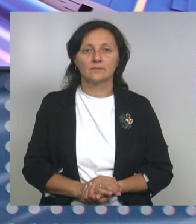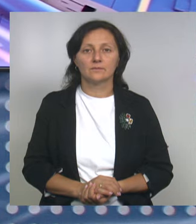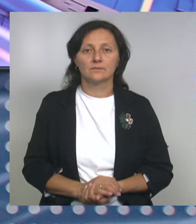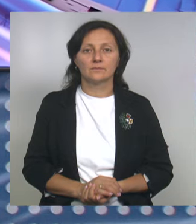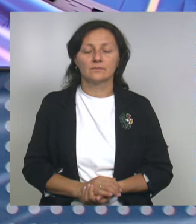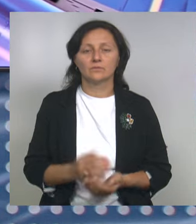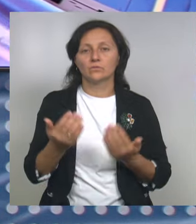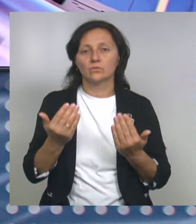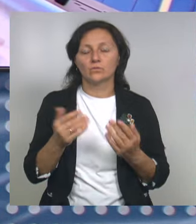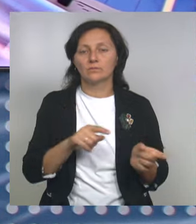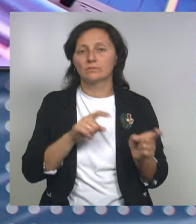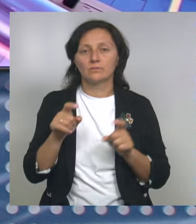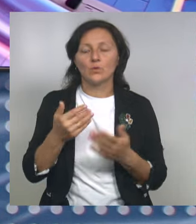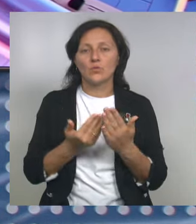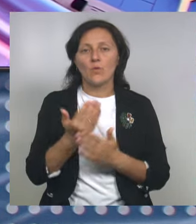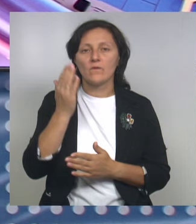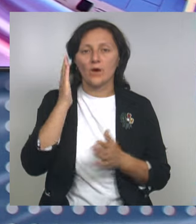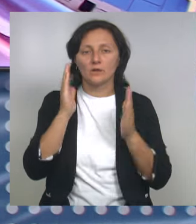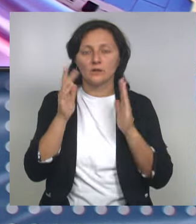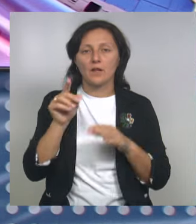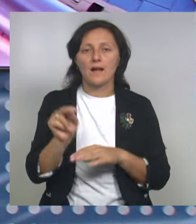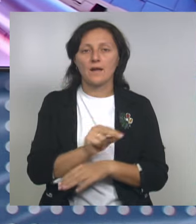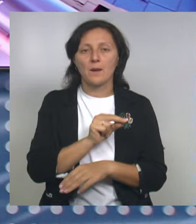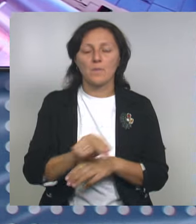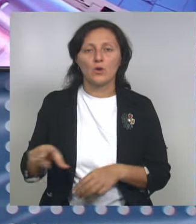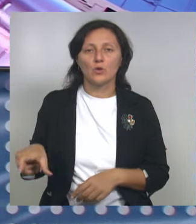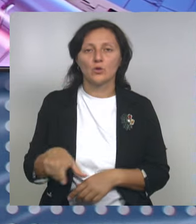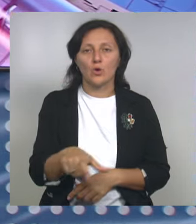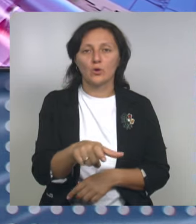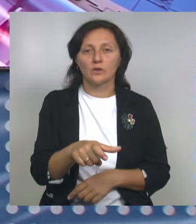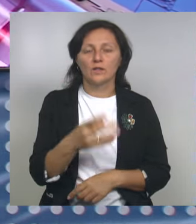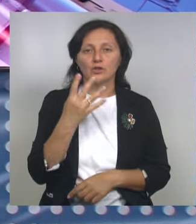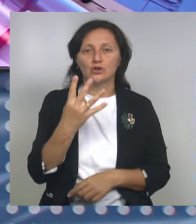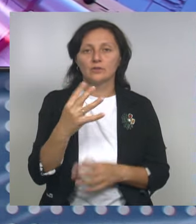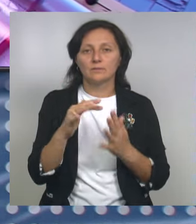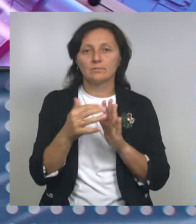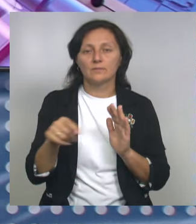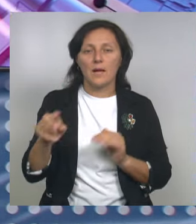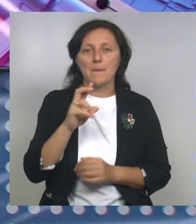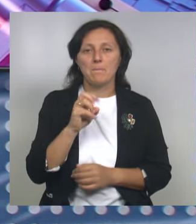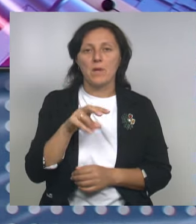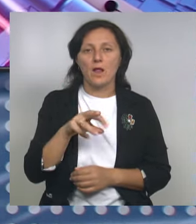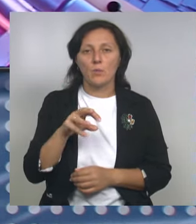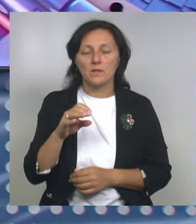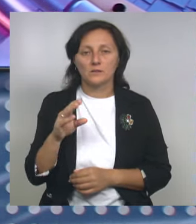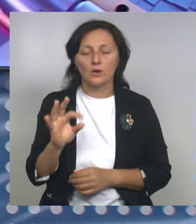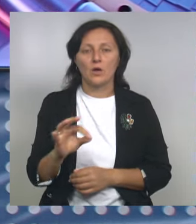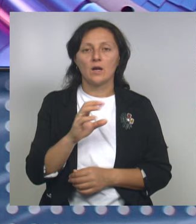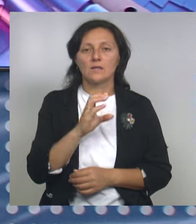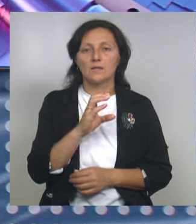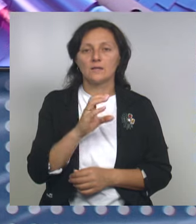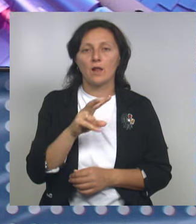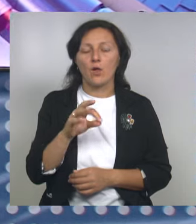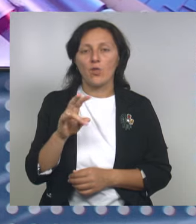Сейчас перенесемся в Новоскольский округ. Там ремонтируют дорогу, соединяющую 4 села – Беломестное, Слоновку, Николаевку,